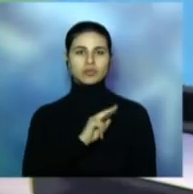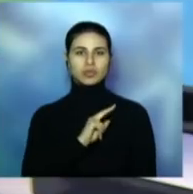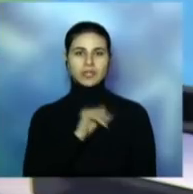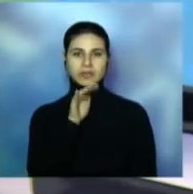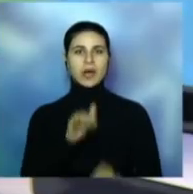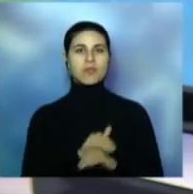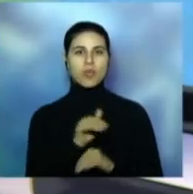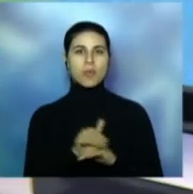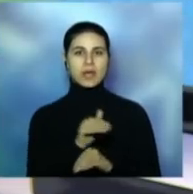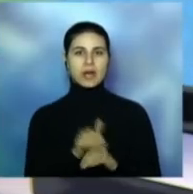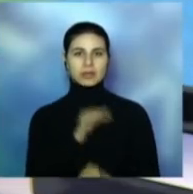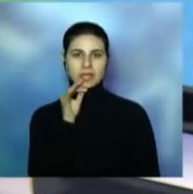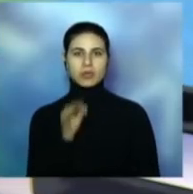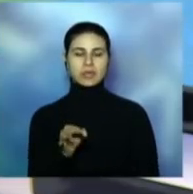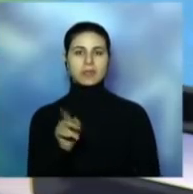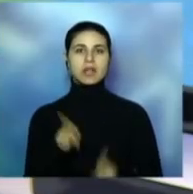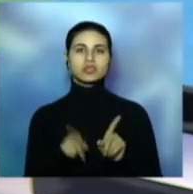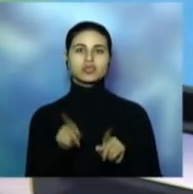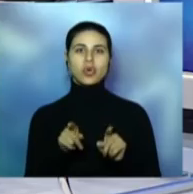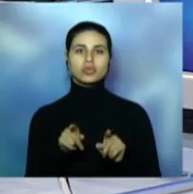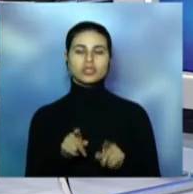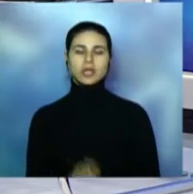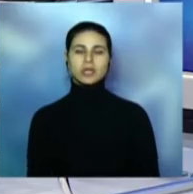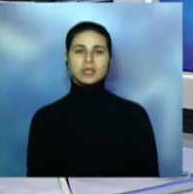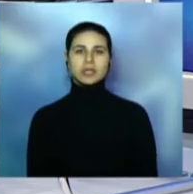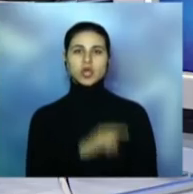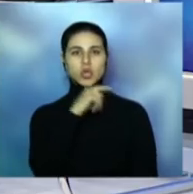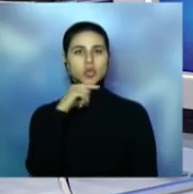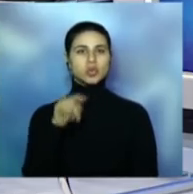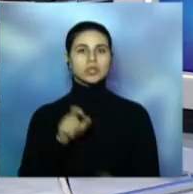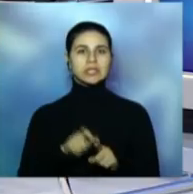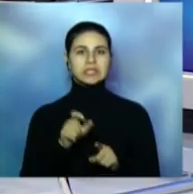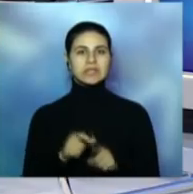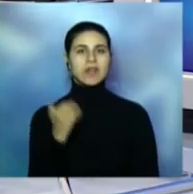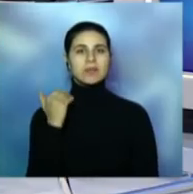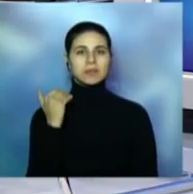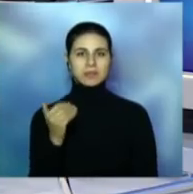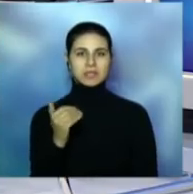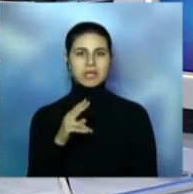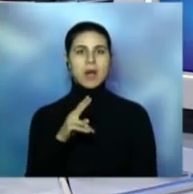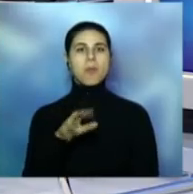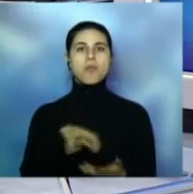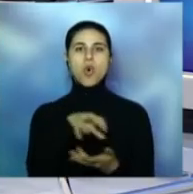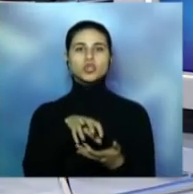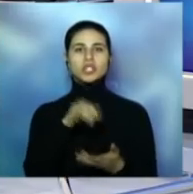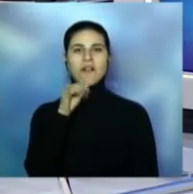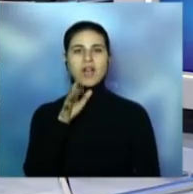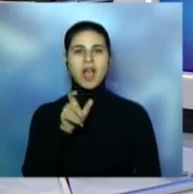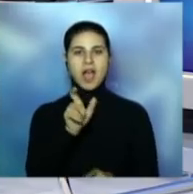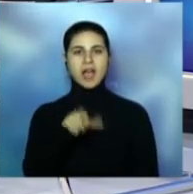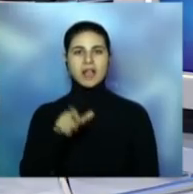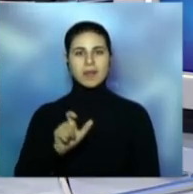თითქოს ალერსით ეუბნებიან. ზოგჯერ რუსული, ანუ სლავური კალკიდაც პონჩიკას ეძახიან ადამიანებს, ხო,